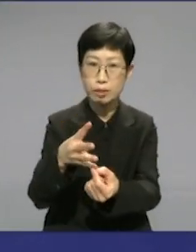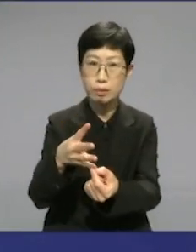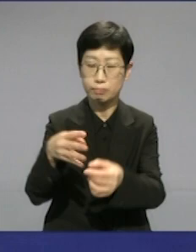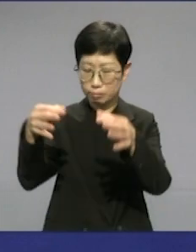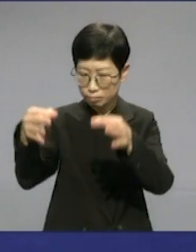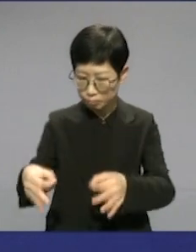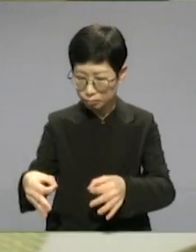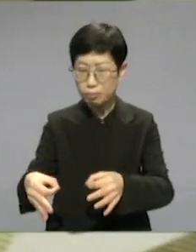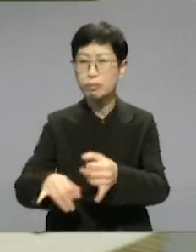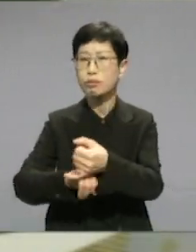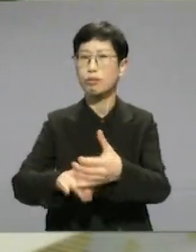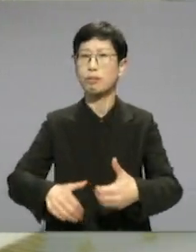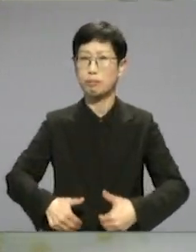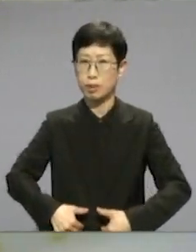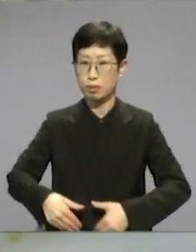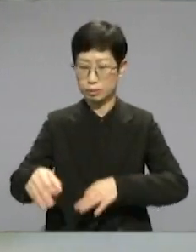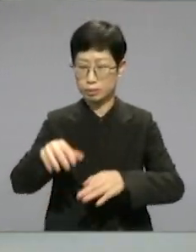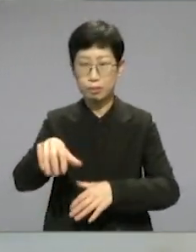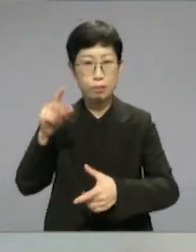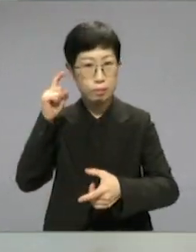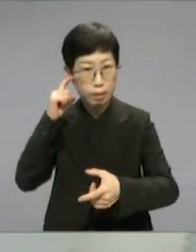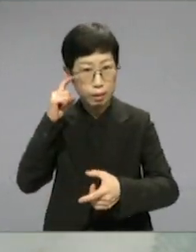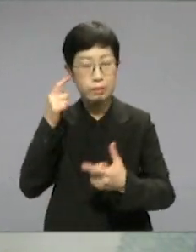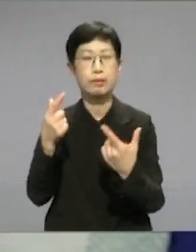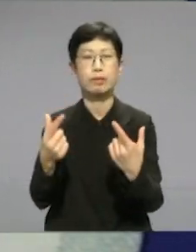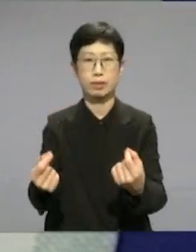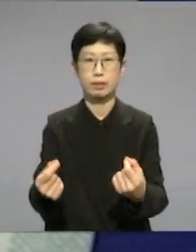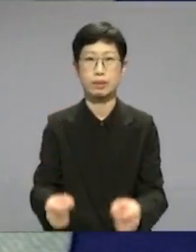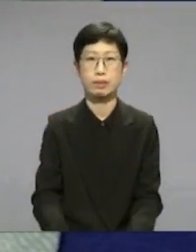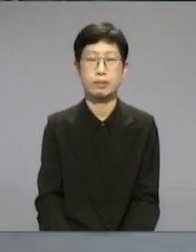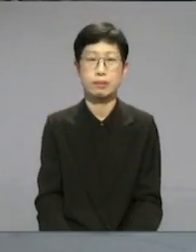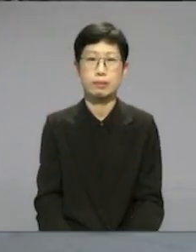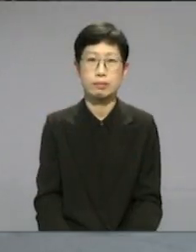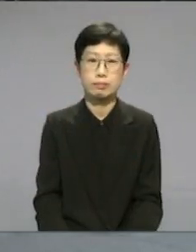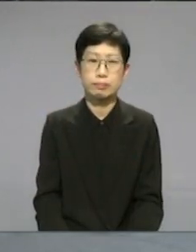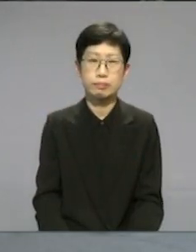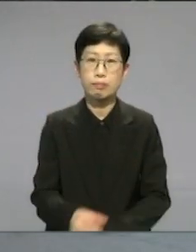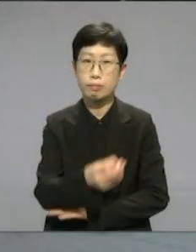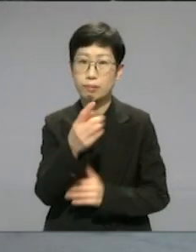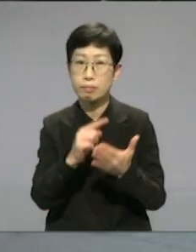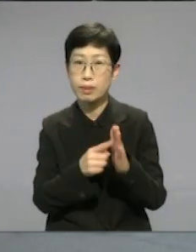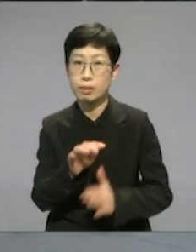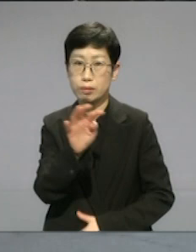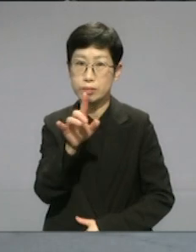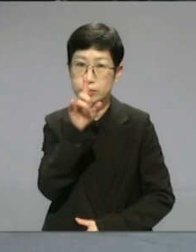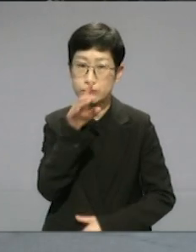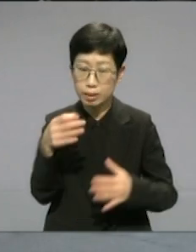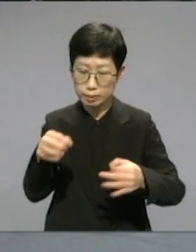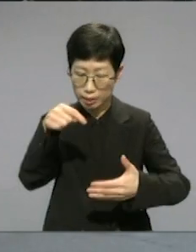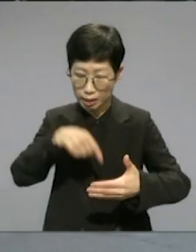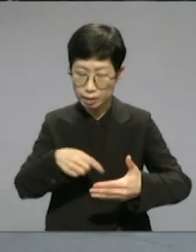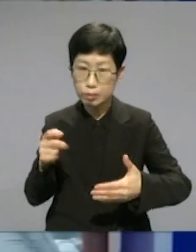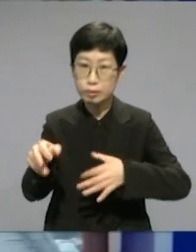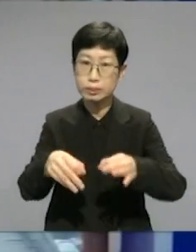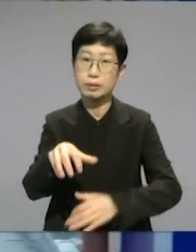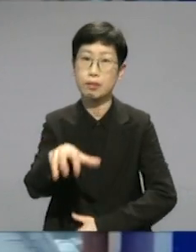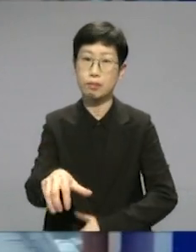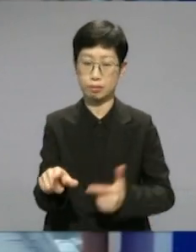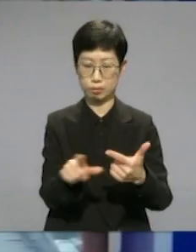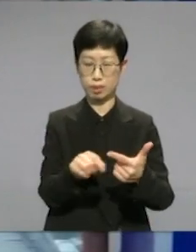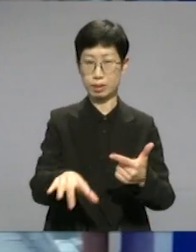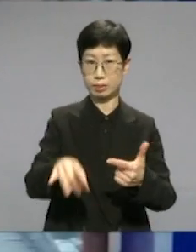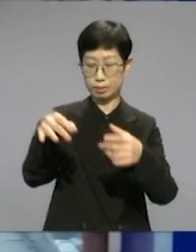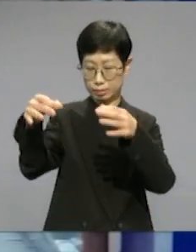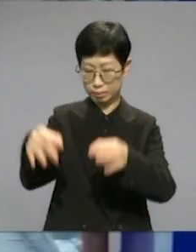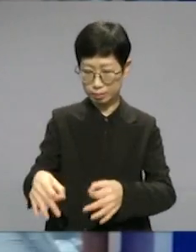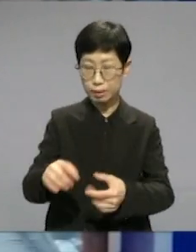현재 시장의 기대에 동조한다고 밝혔습니다. 블룸버그는 유럽 중앙은행 내부와 시장에서는 6월 첫 금리